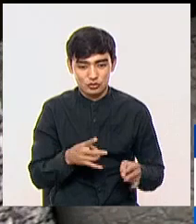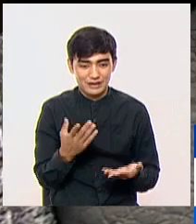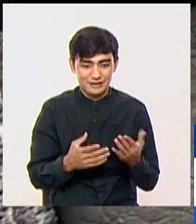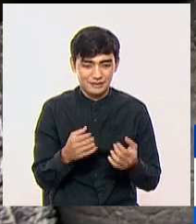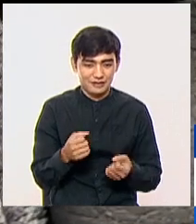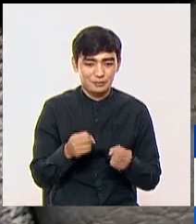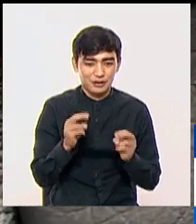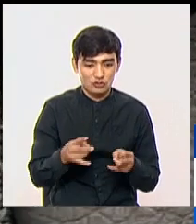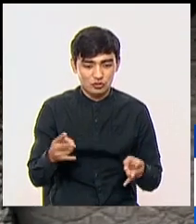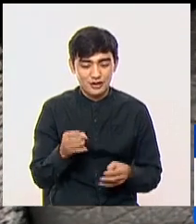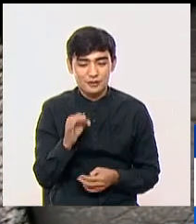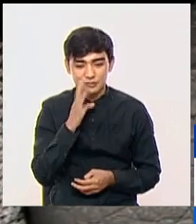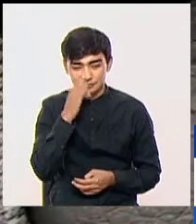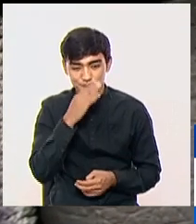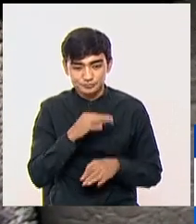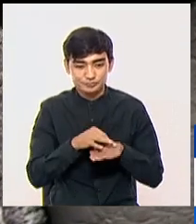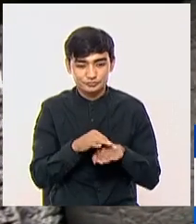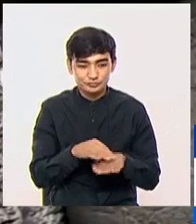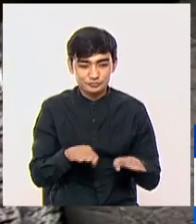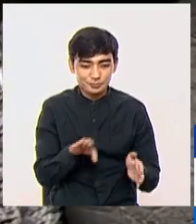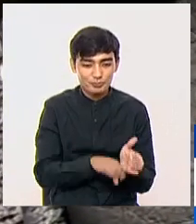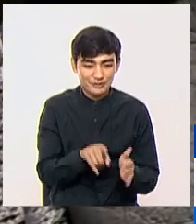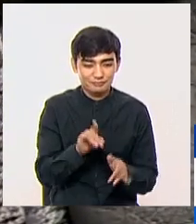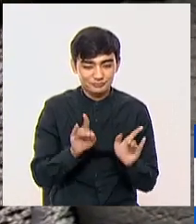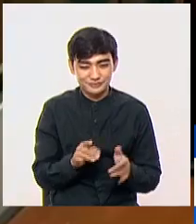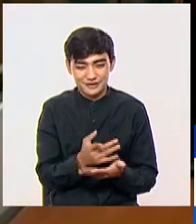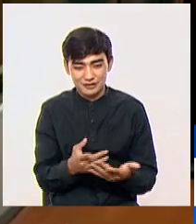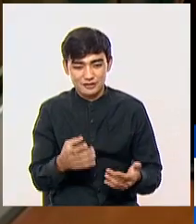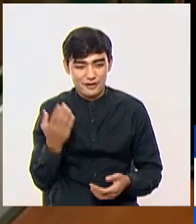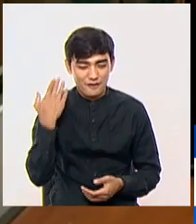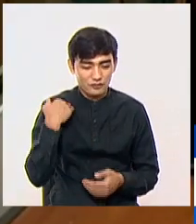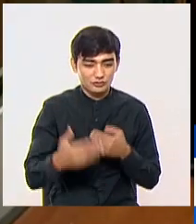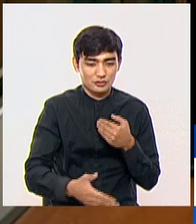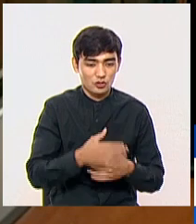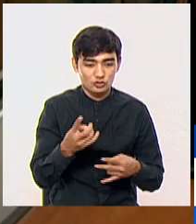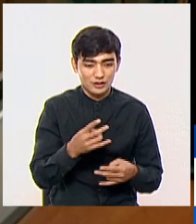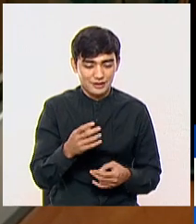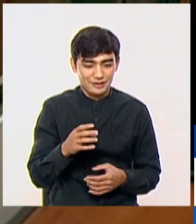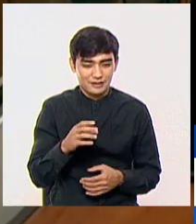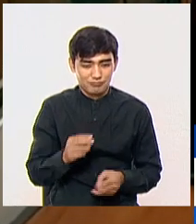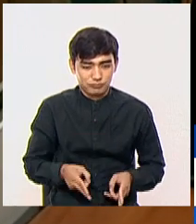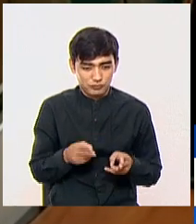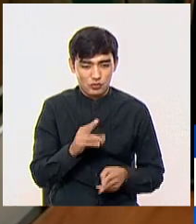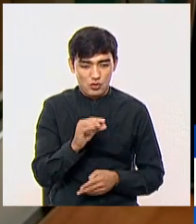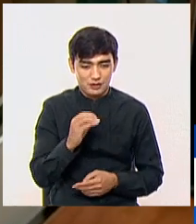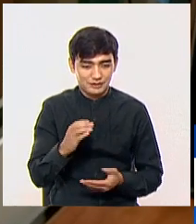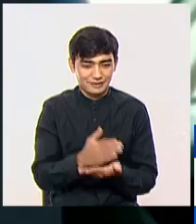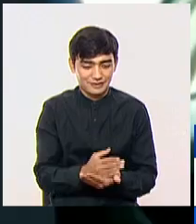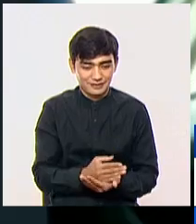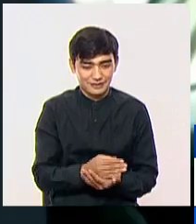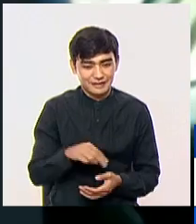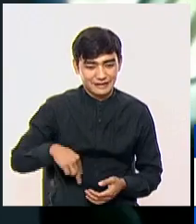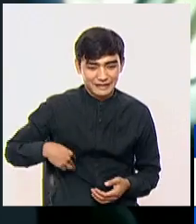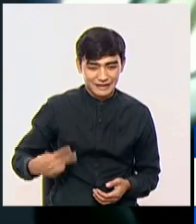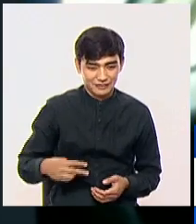бустерах. Родителей же, которые перевозят детей без этих предметов, давно пора наказывать по статьям Уголовного кодекса, говорит директор